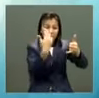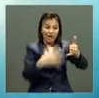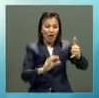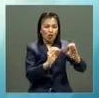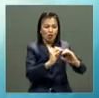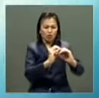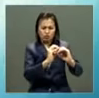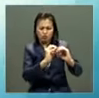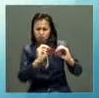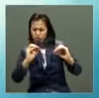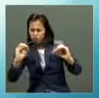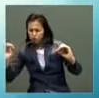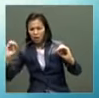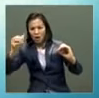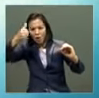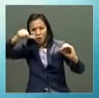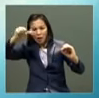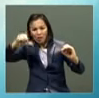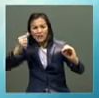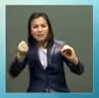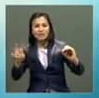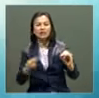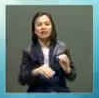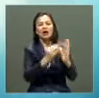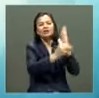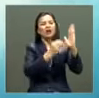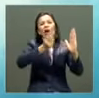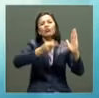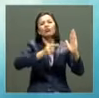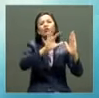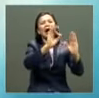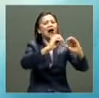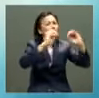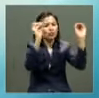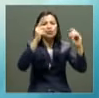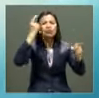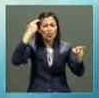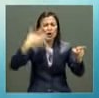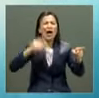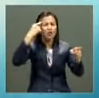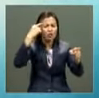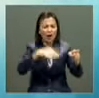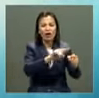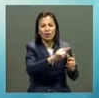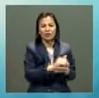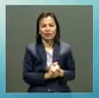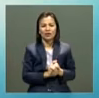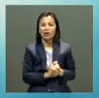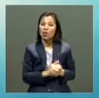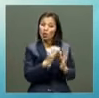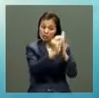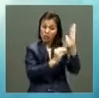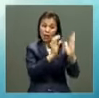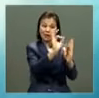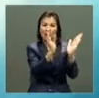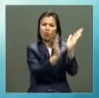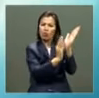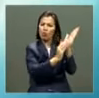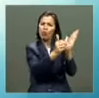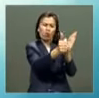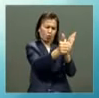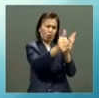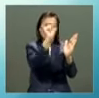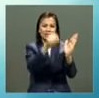ชื้อชมอยู่แต่กับ9จังหวัดนั่นแหละนะครับนะครับแล้ว9จังหวัดนี้ก็ยังเหนียวแน่นอยู่ก็ต้องชมนะครับแต่ว่